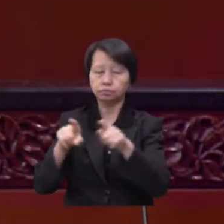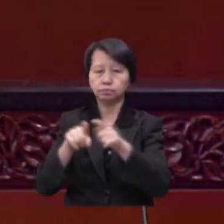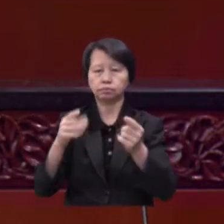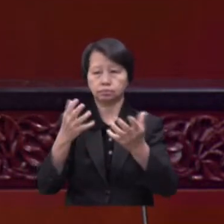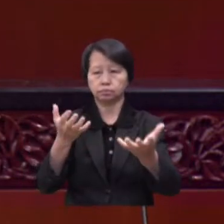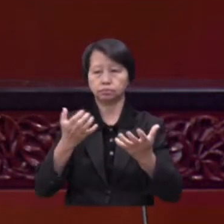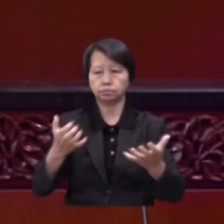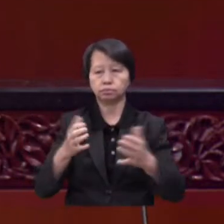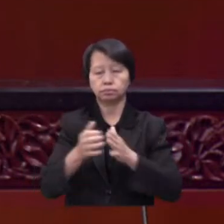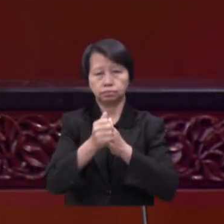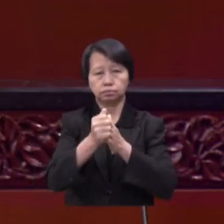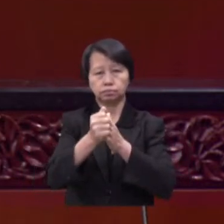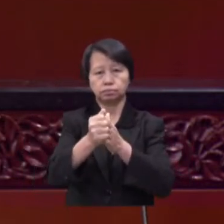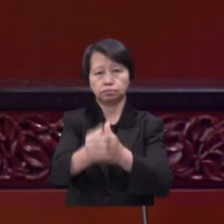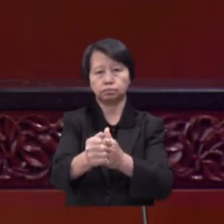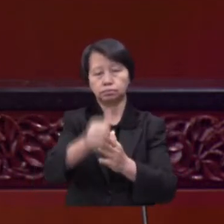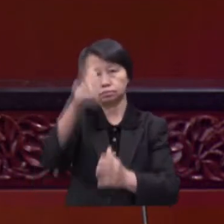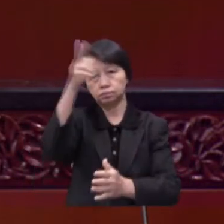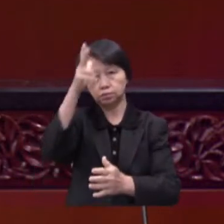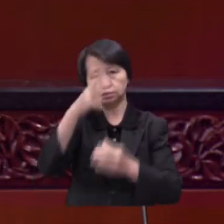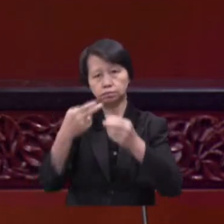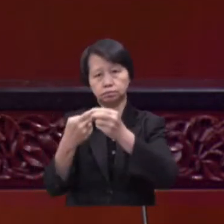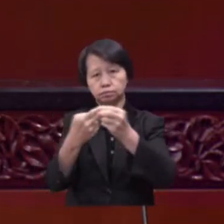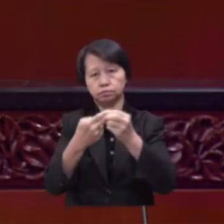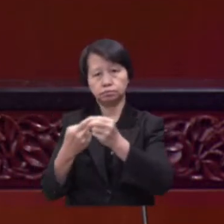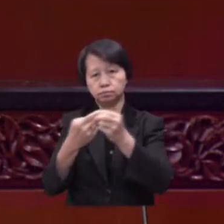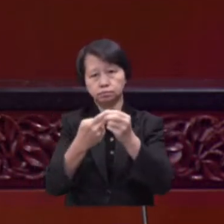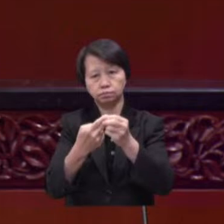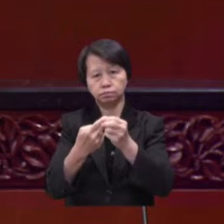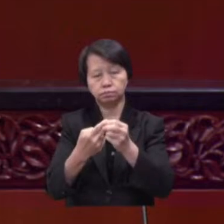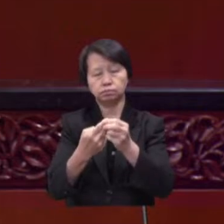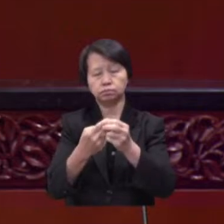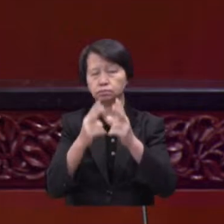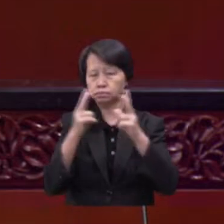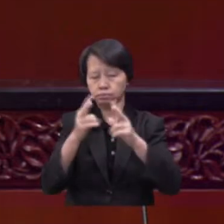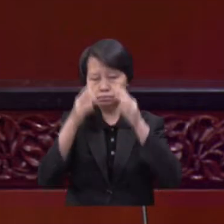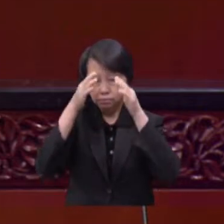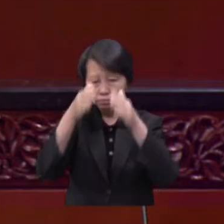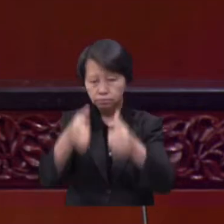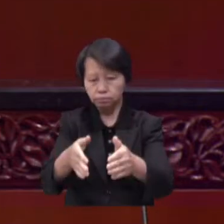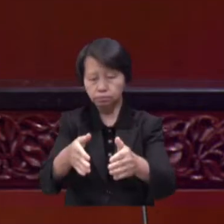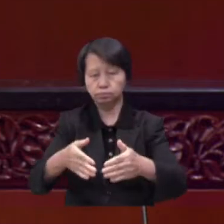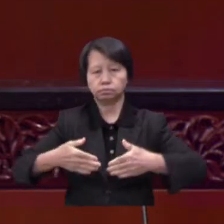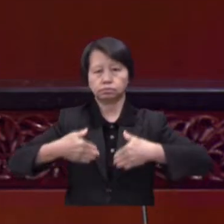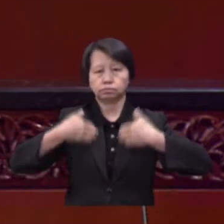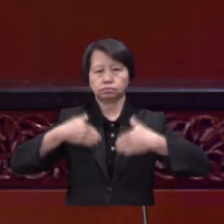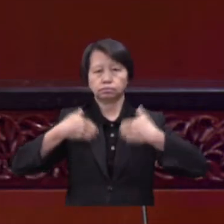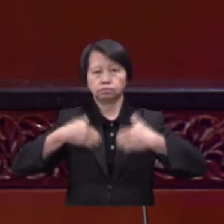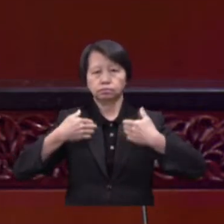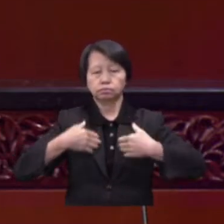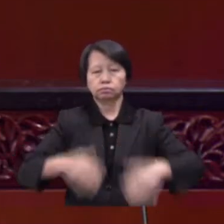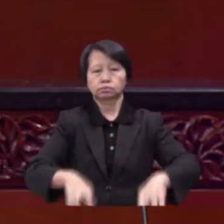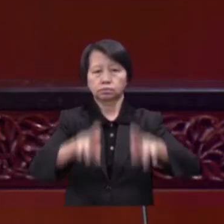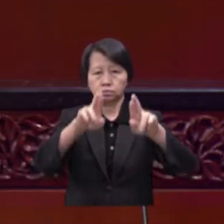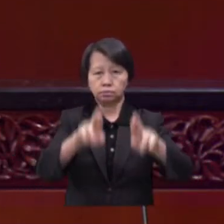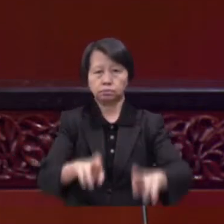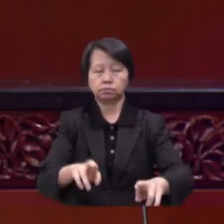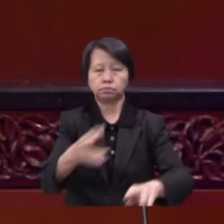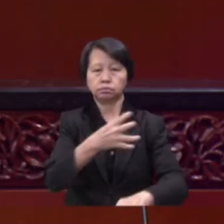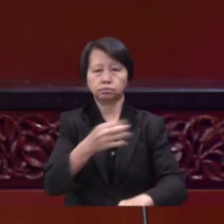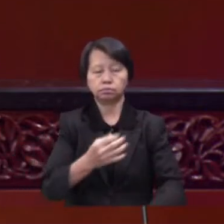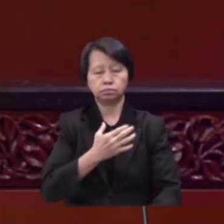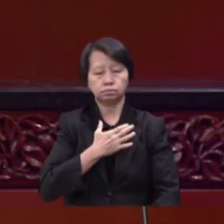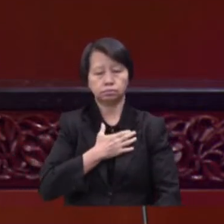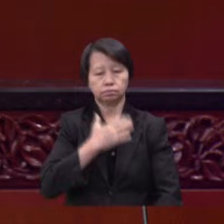hasrat kepemimpinan kerajaan perpaduan yang prihatin terhadap kesejahteraan rakyat dan